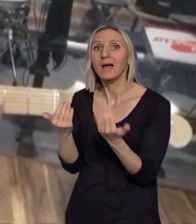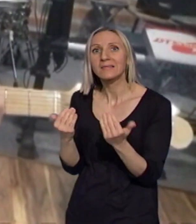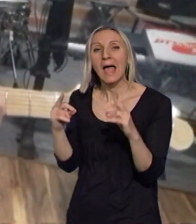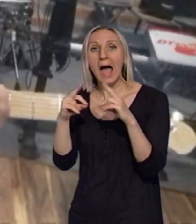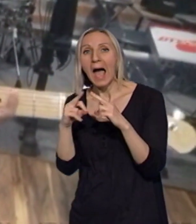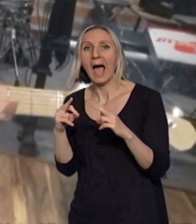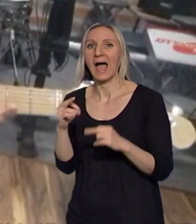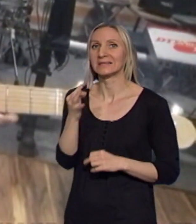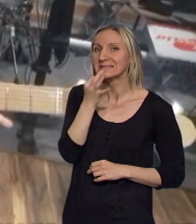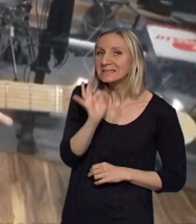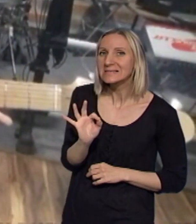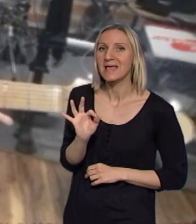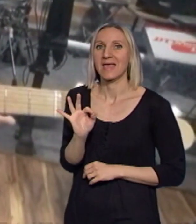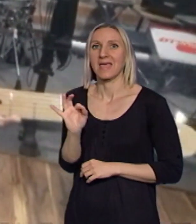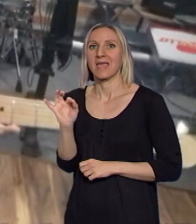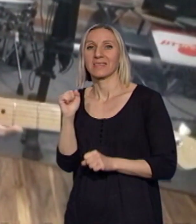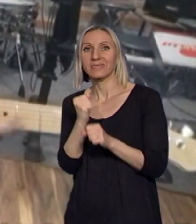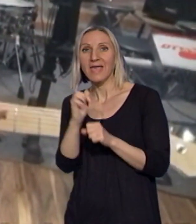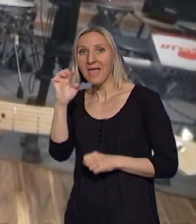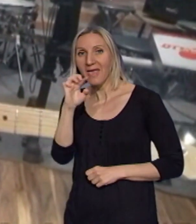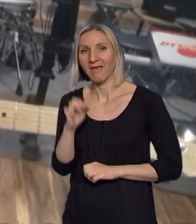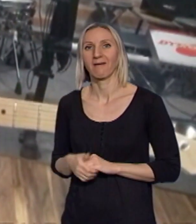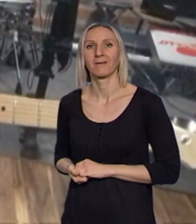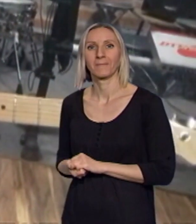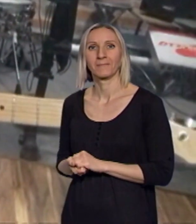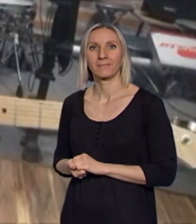D, E,